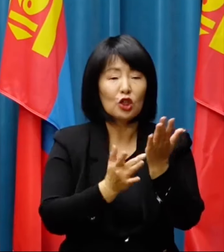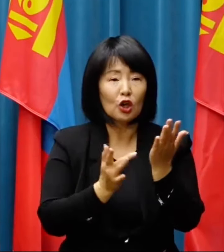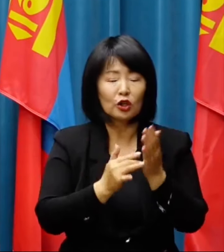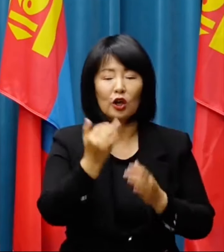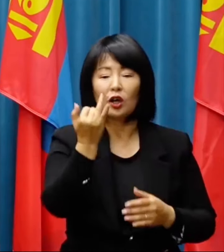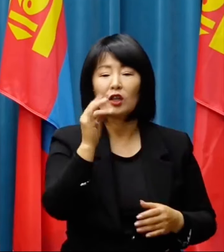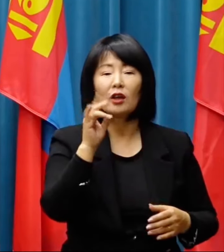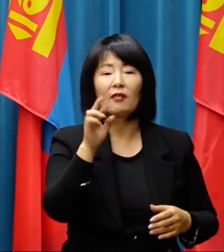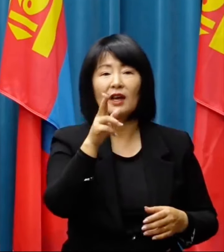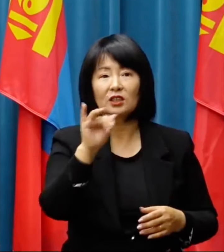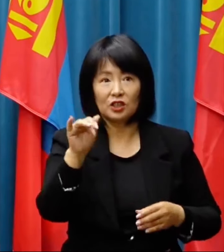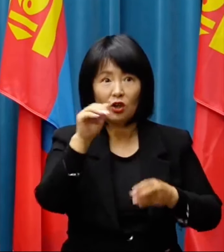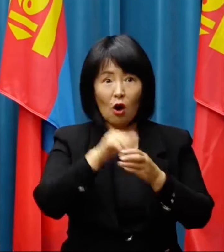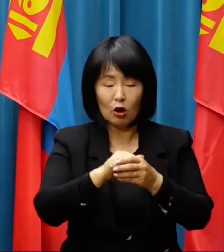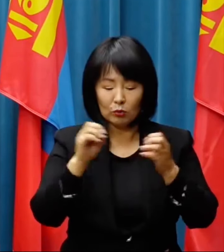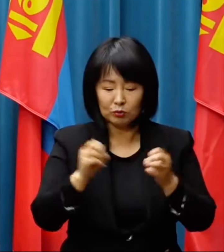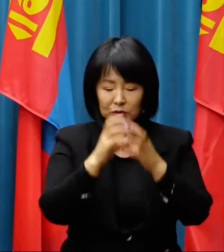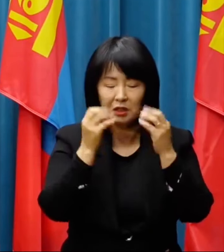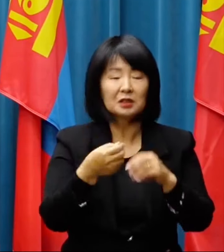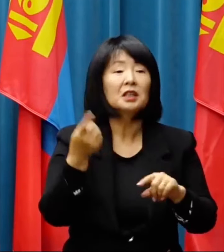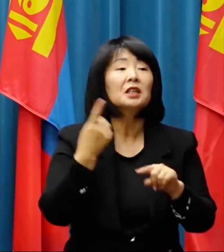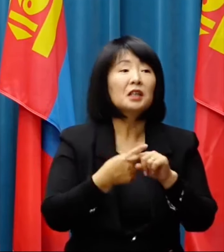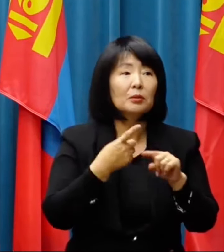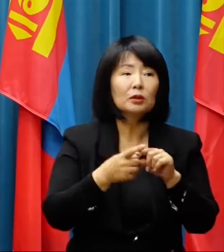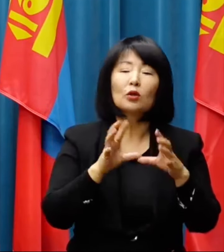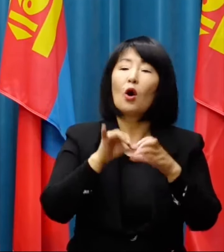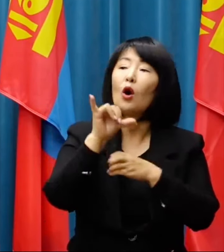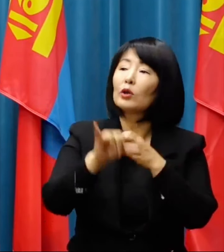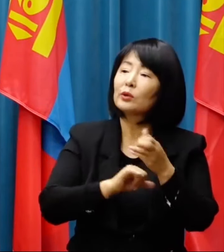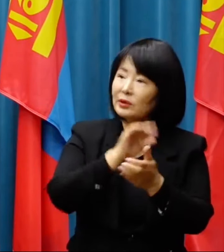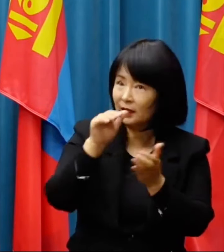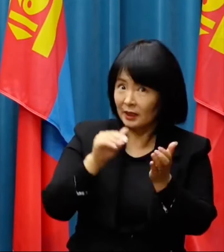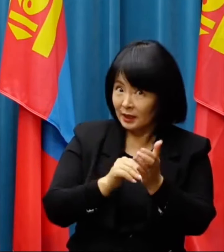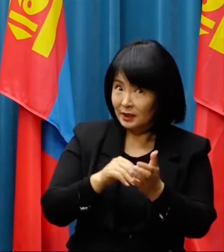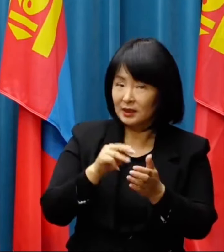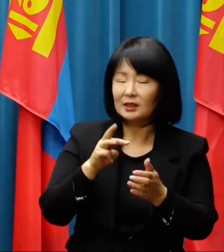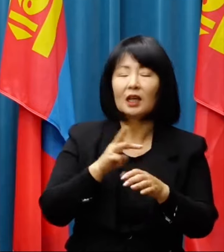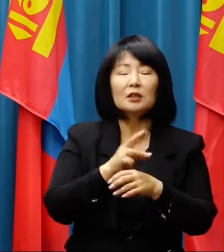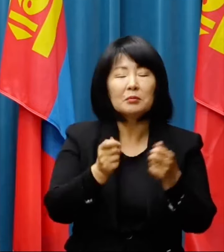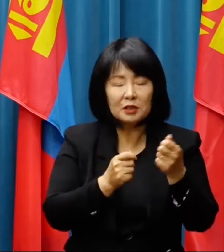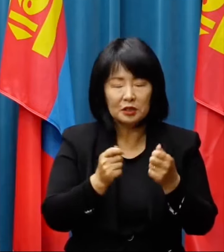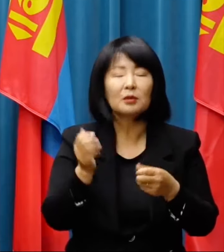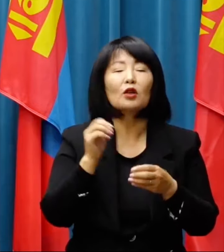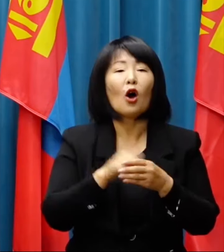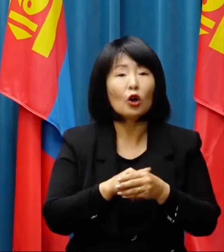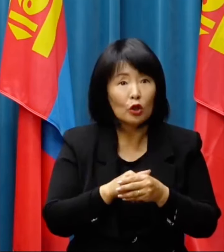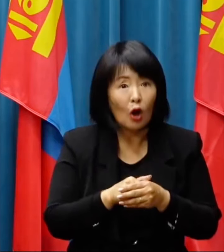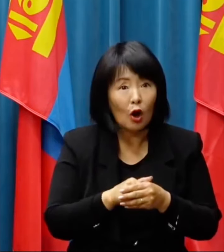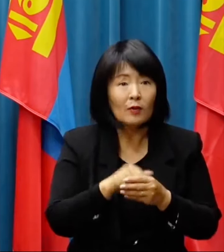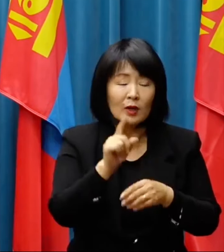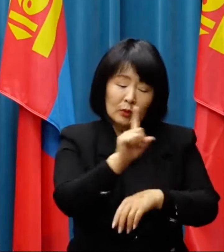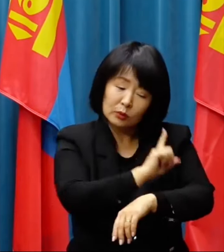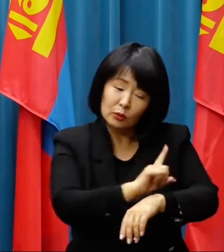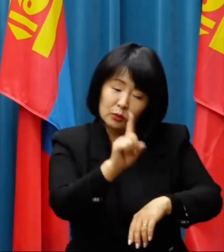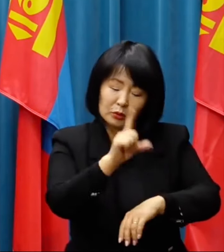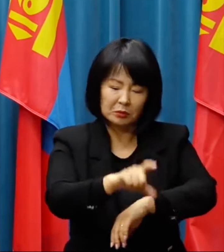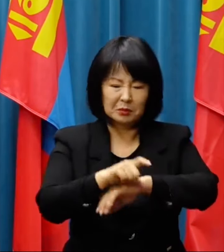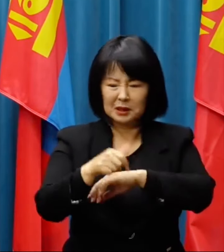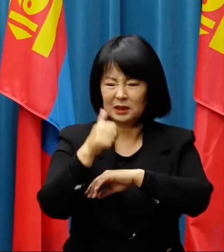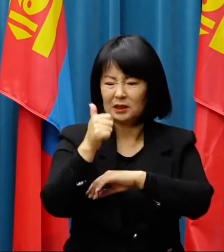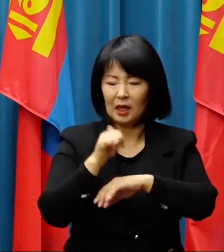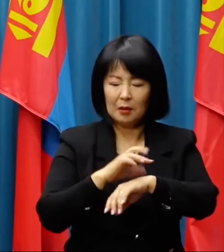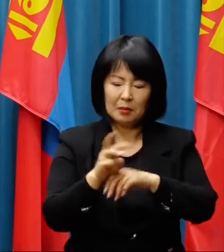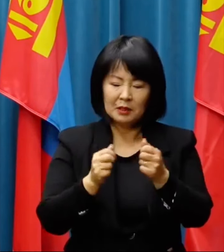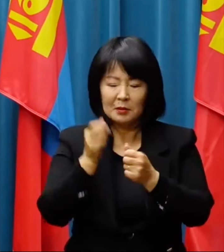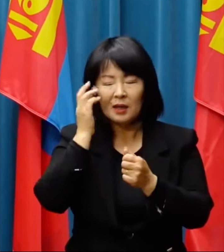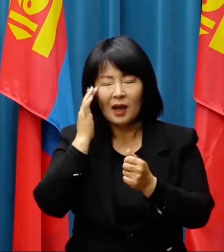нэвтрэн, бүтээмж нэмэгдэн, олон улсын стандарт менежмент бол нэвтрэн, үүний үр дүнд мэрэгжсэн ур чадвар, менежментийн